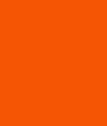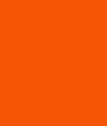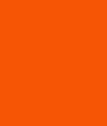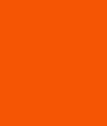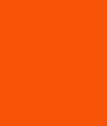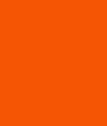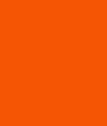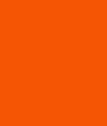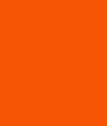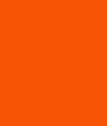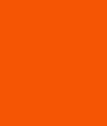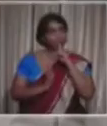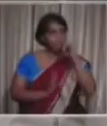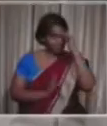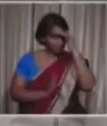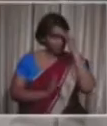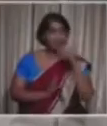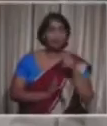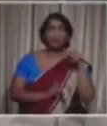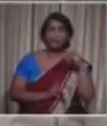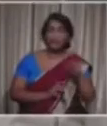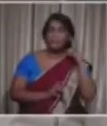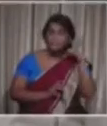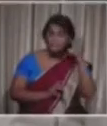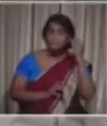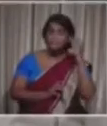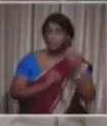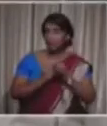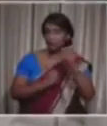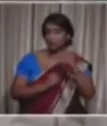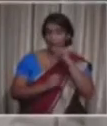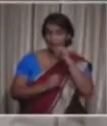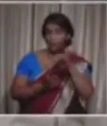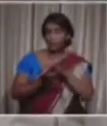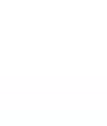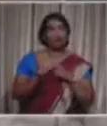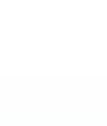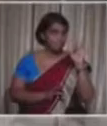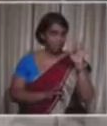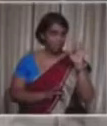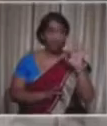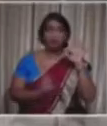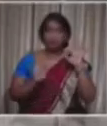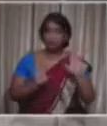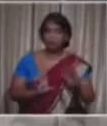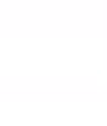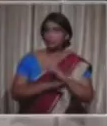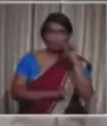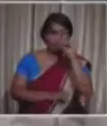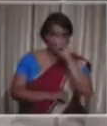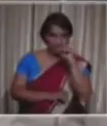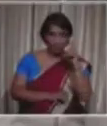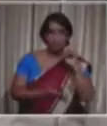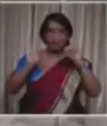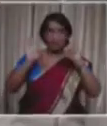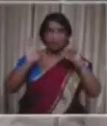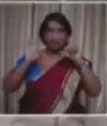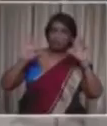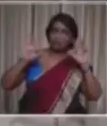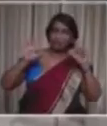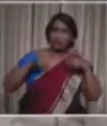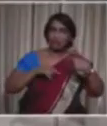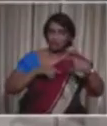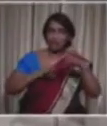discover your dara මේ ප්‍රතිපල දෙන්න නියම කරගෙන තිබුණේ අපි අගෝස්තු 15 වෙනකොට. නමුත් පසුගිය මාසයේ 6 7 8 9